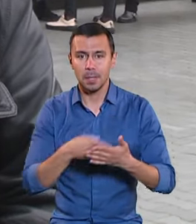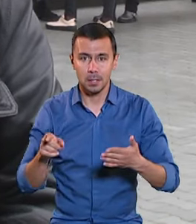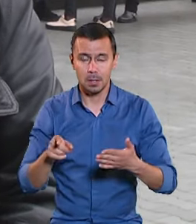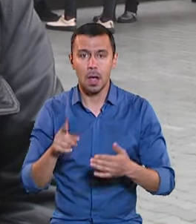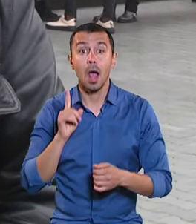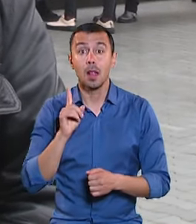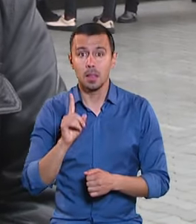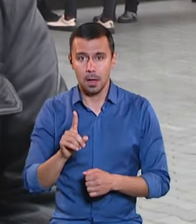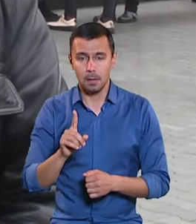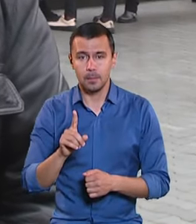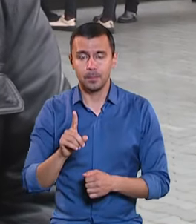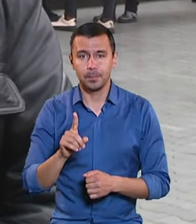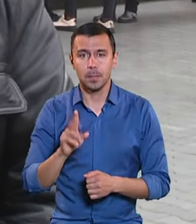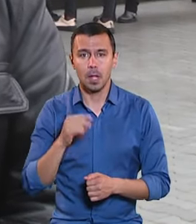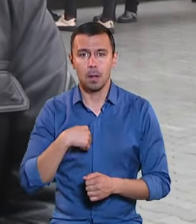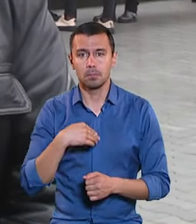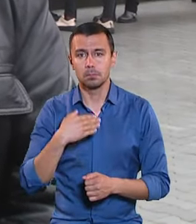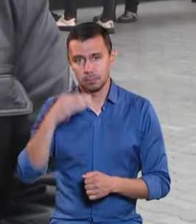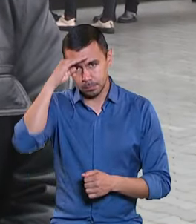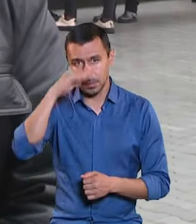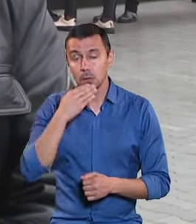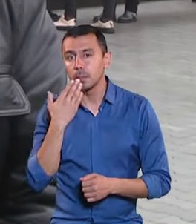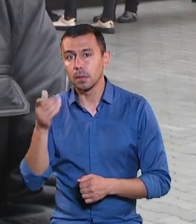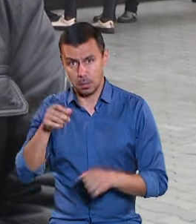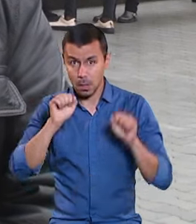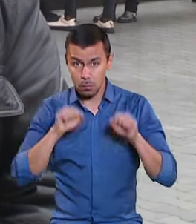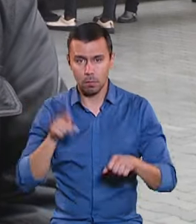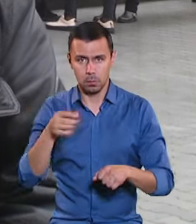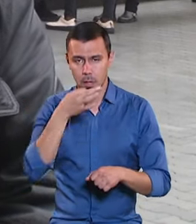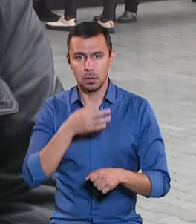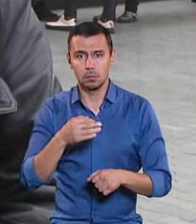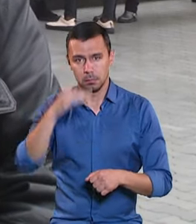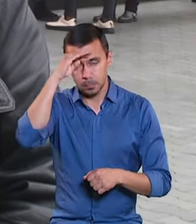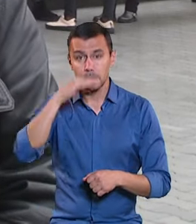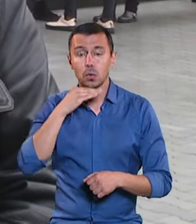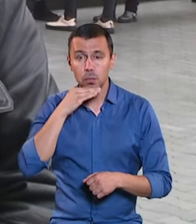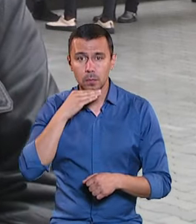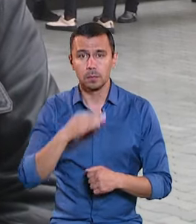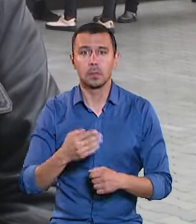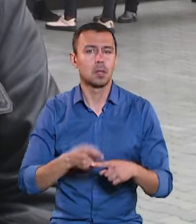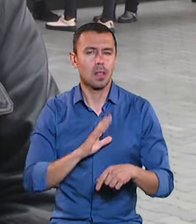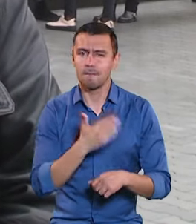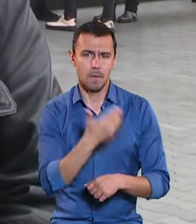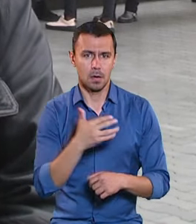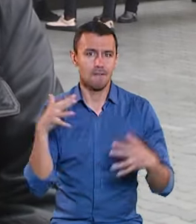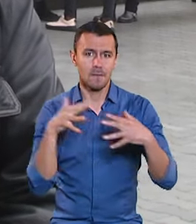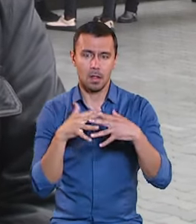Але я як батько спитав, ти зможеш? Та він каже, папа, це не ваша